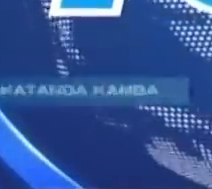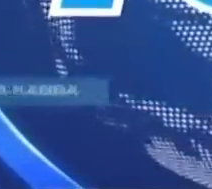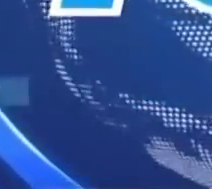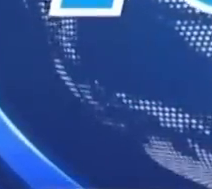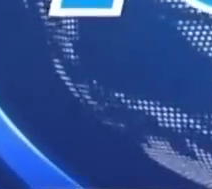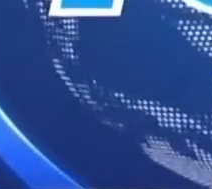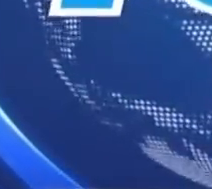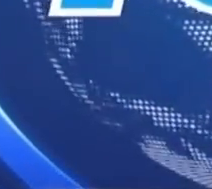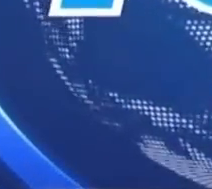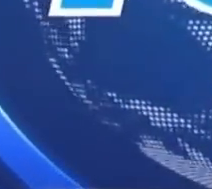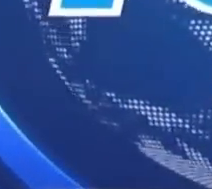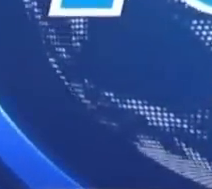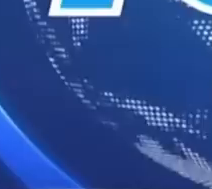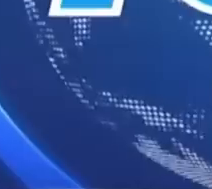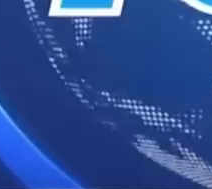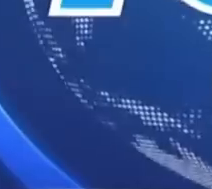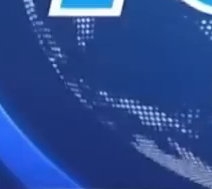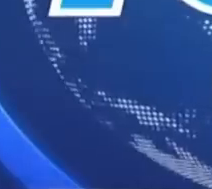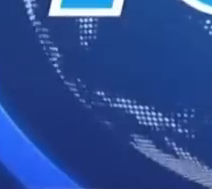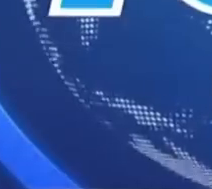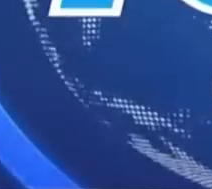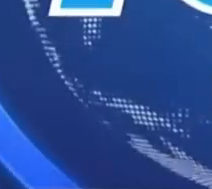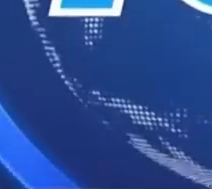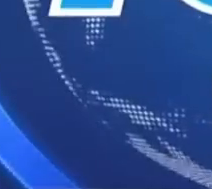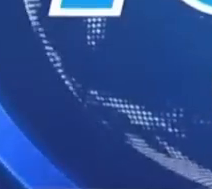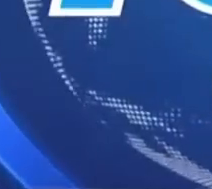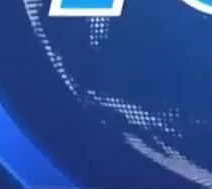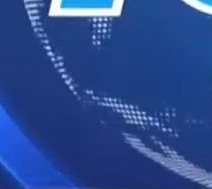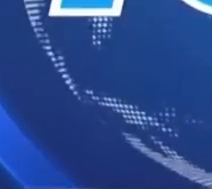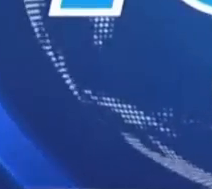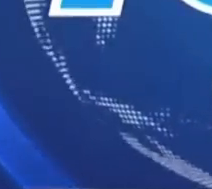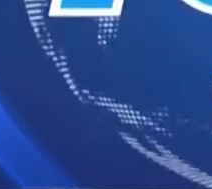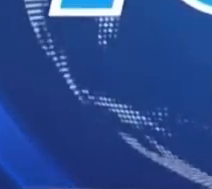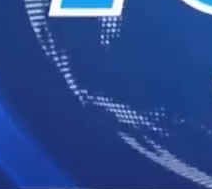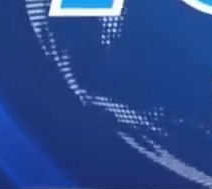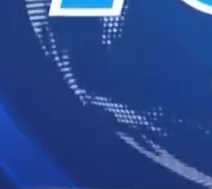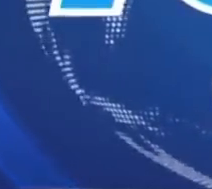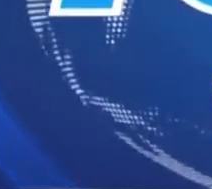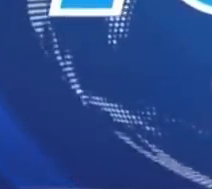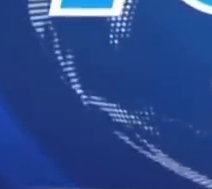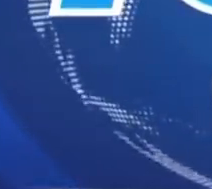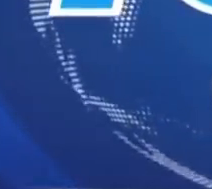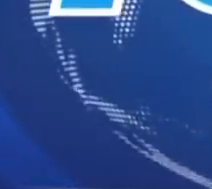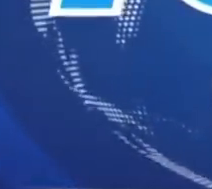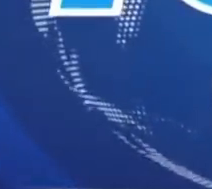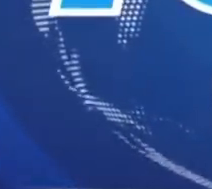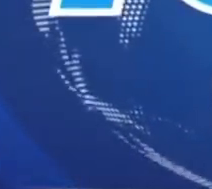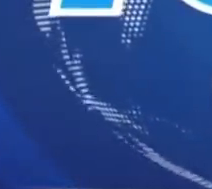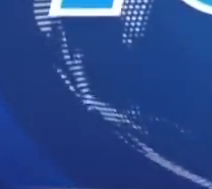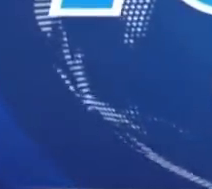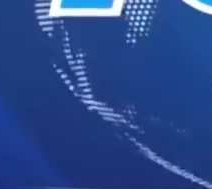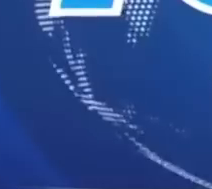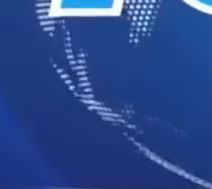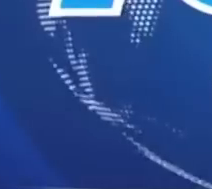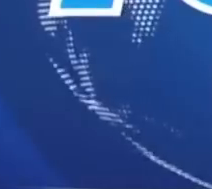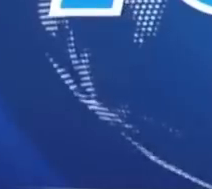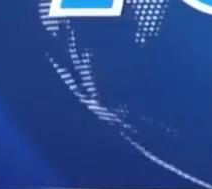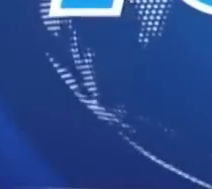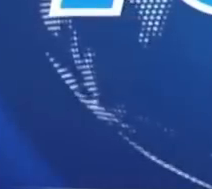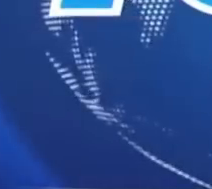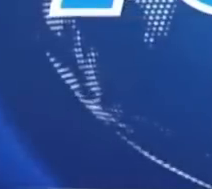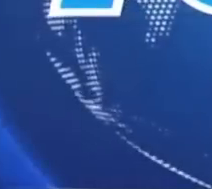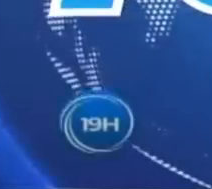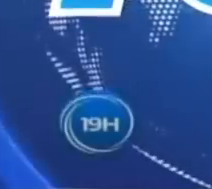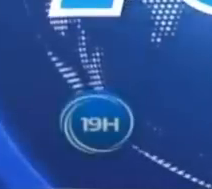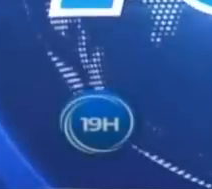une première, le test national de sélection et d'évaluation scolaire TENASOP en sigle, lancé à partir de Lubumbashi